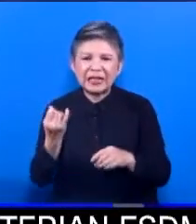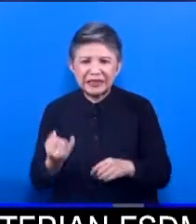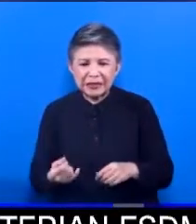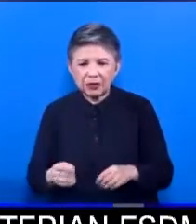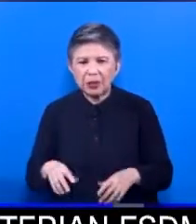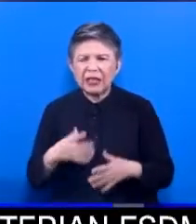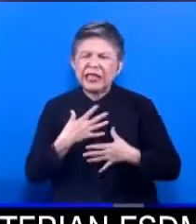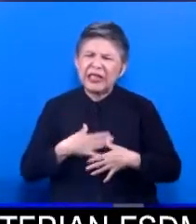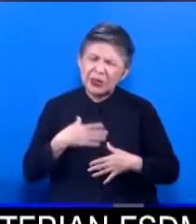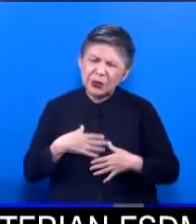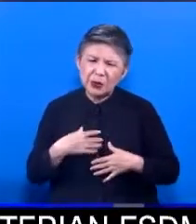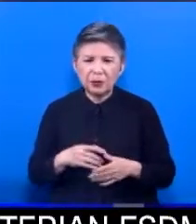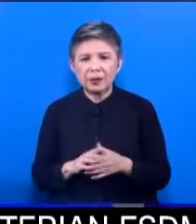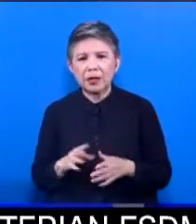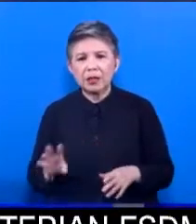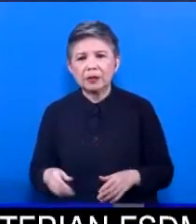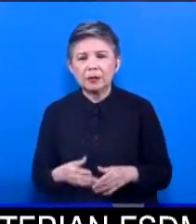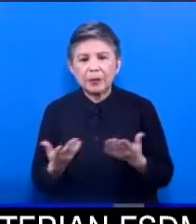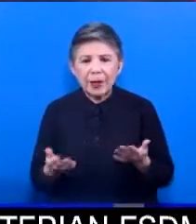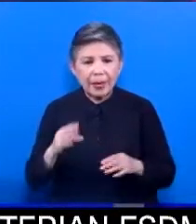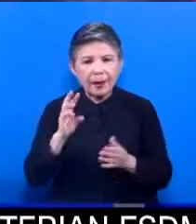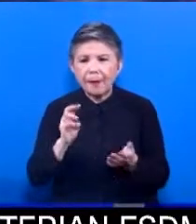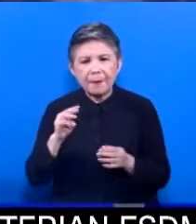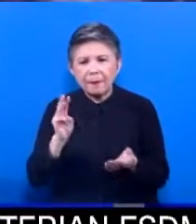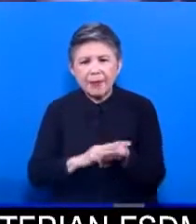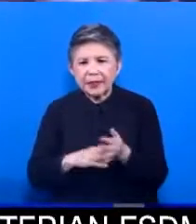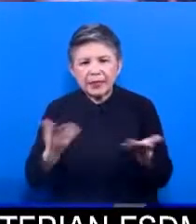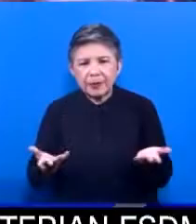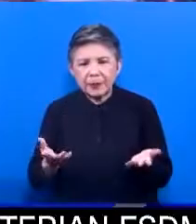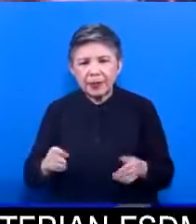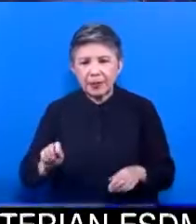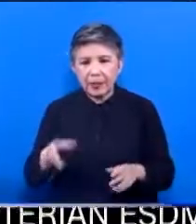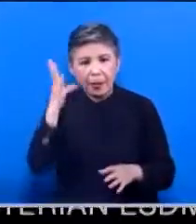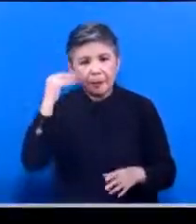harus jadi perhatian. Lalu seperti apa polemik minyak curah ini? Kita simak bersama.